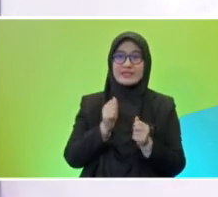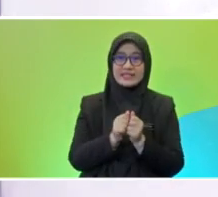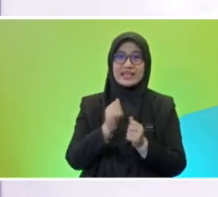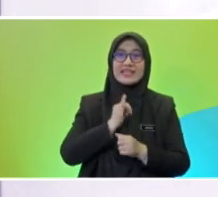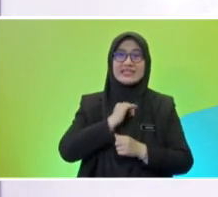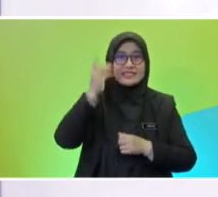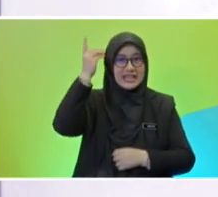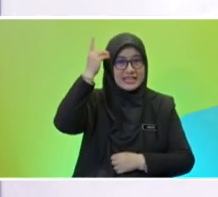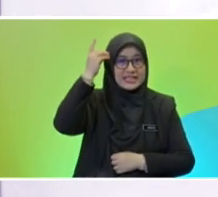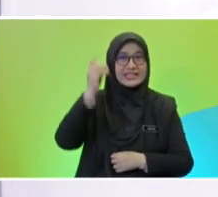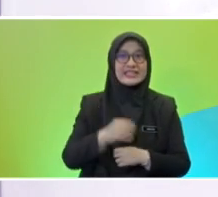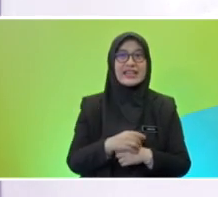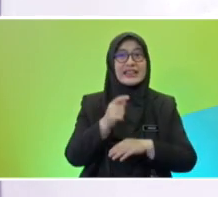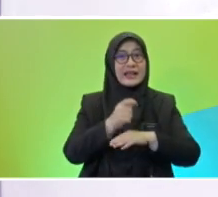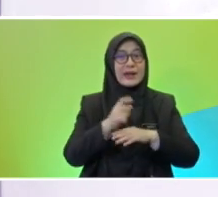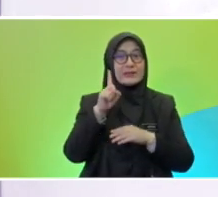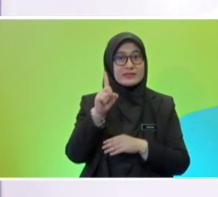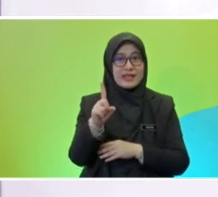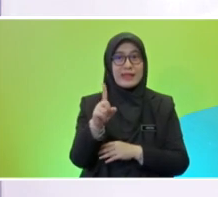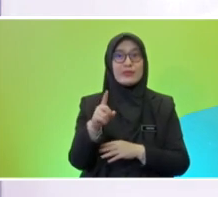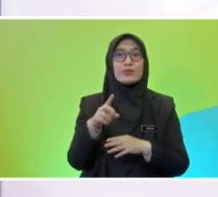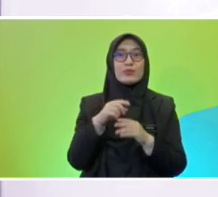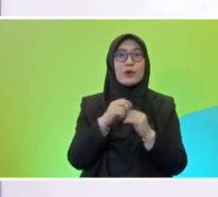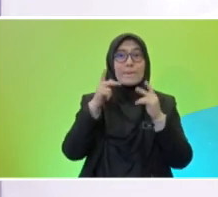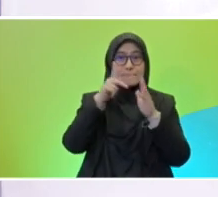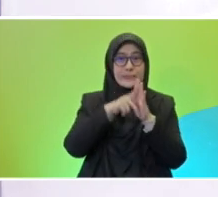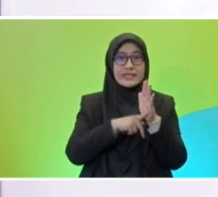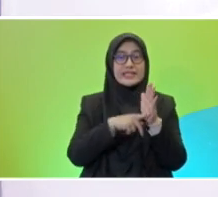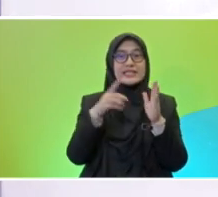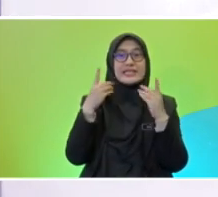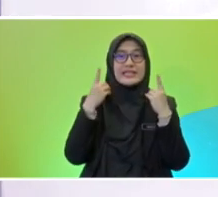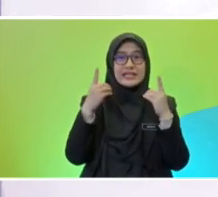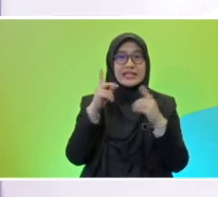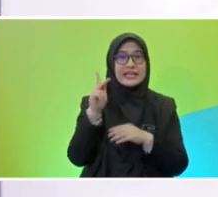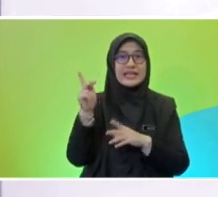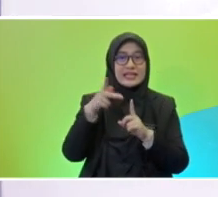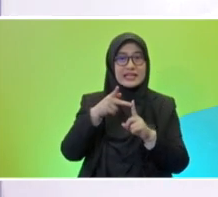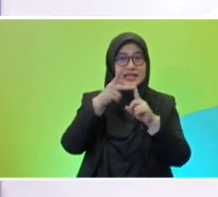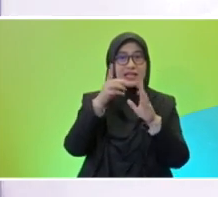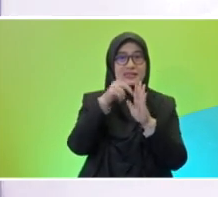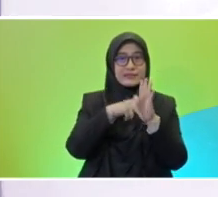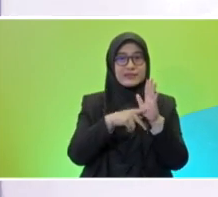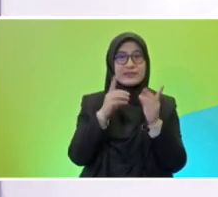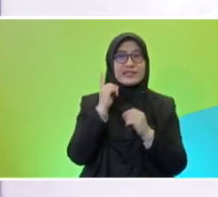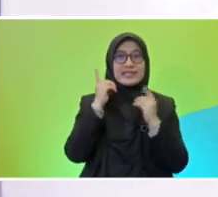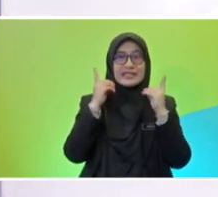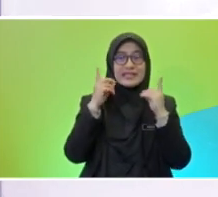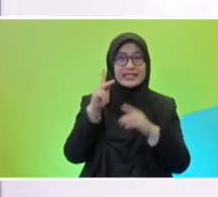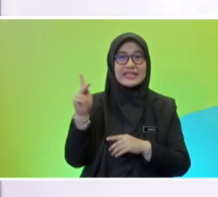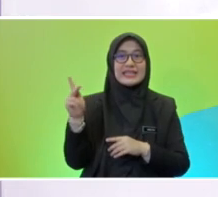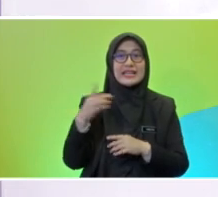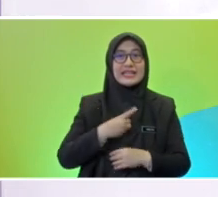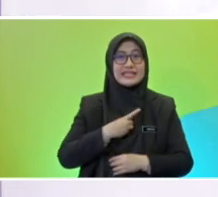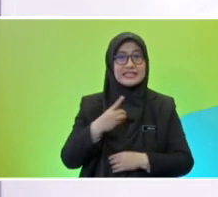slot pada hari ini tahap 1 dan mata pelajaran Pendidikan khas pendidikan Islam tahun 1 dan